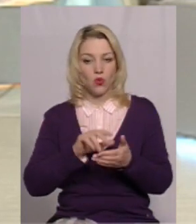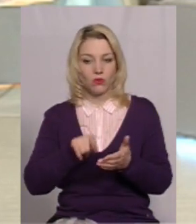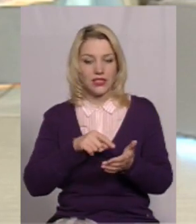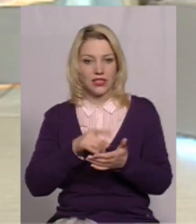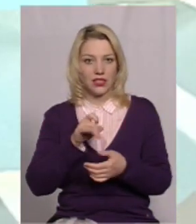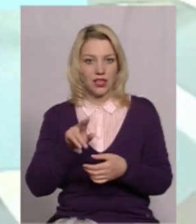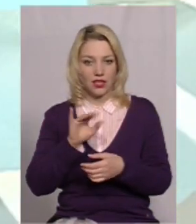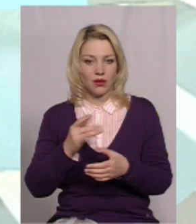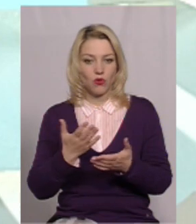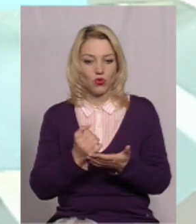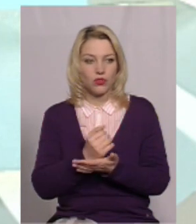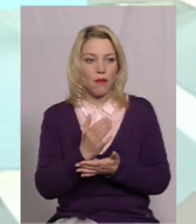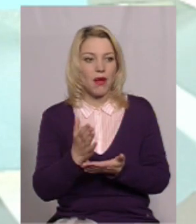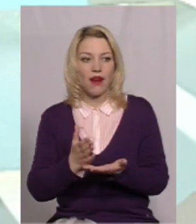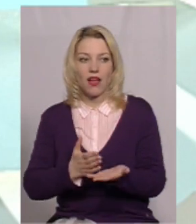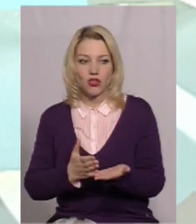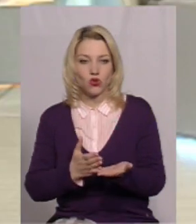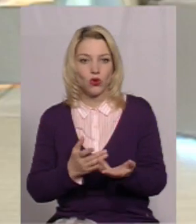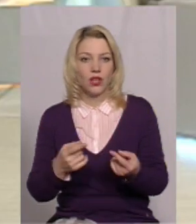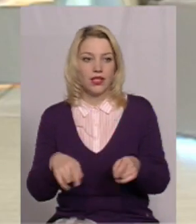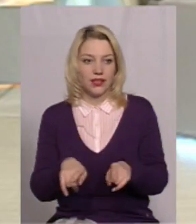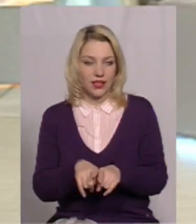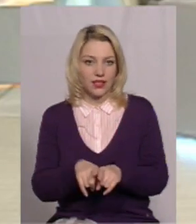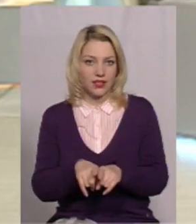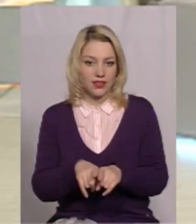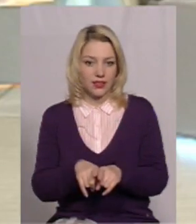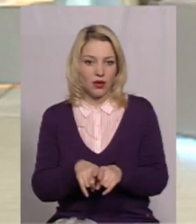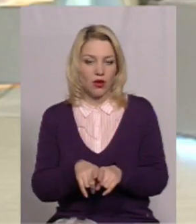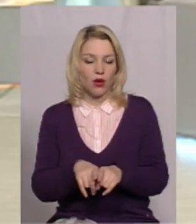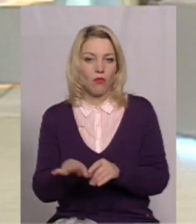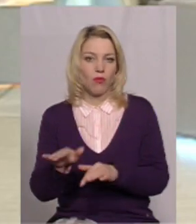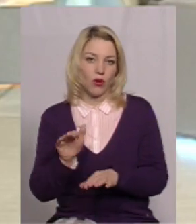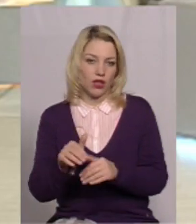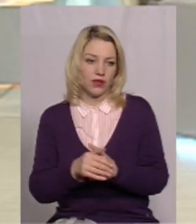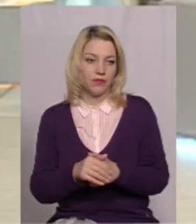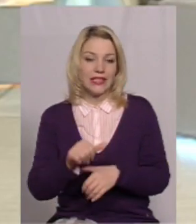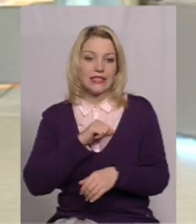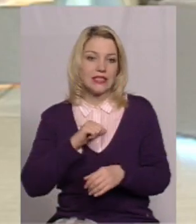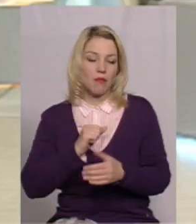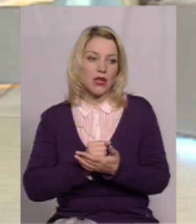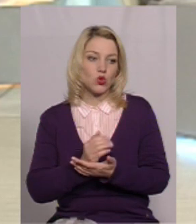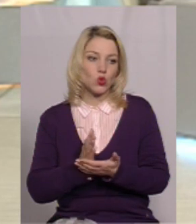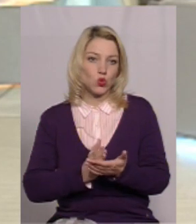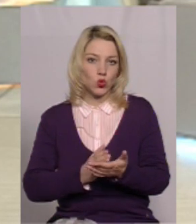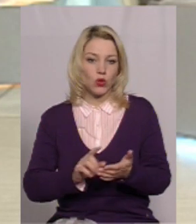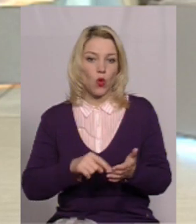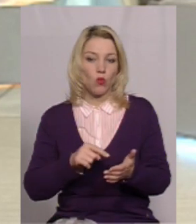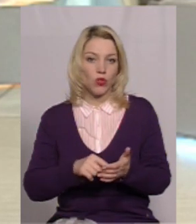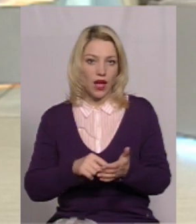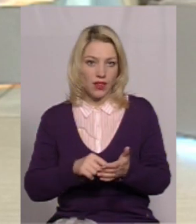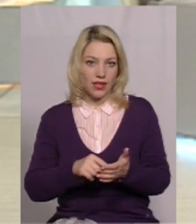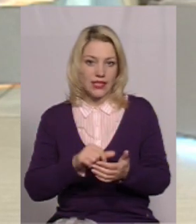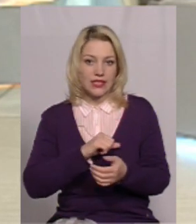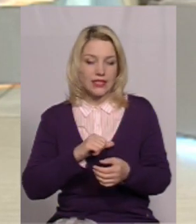про якусь мережу таких от прокатних пунктів? Сама структура комунальна, сама